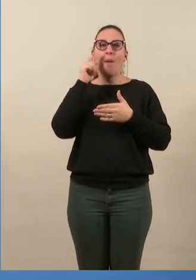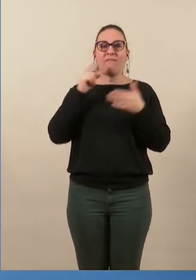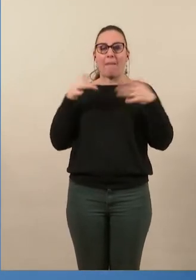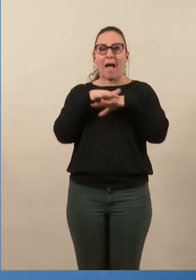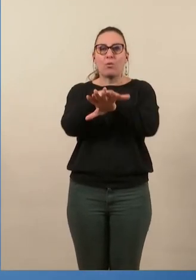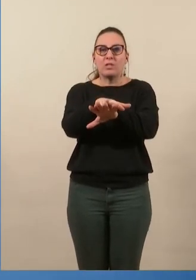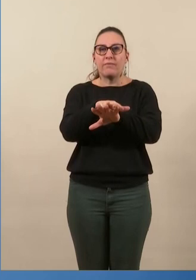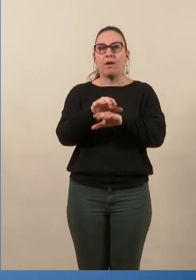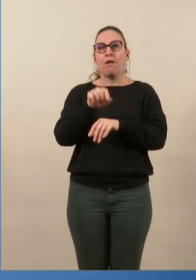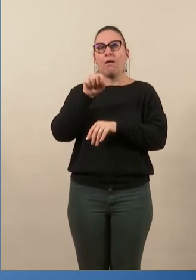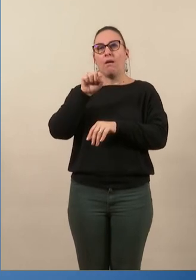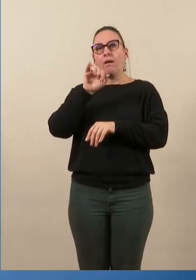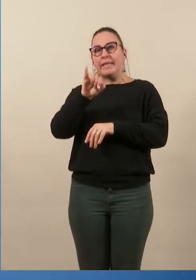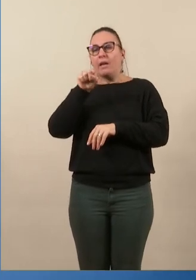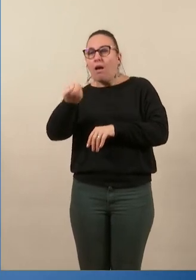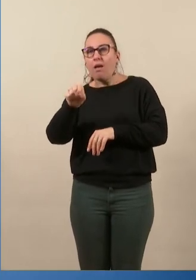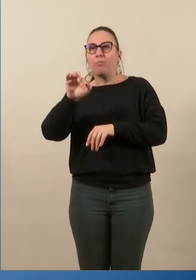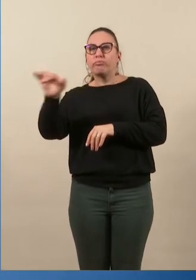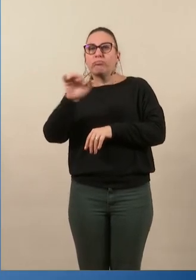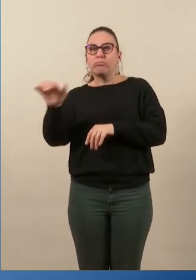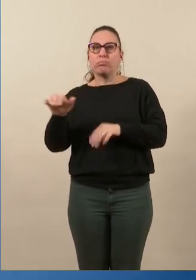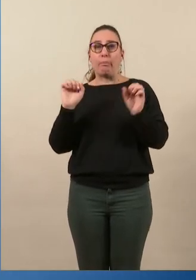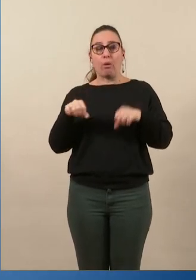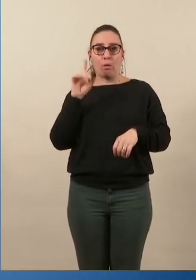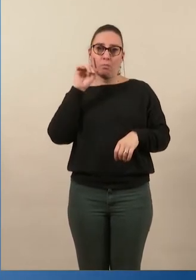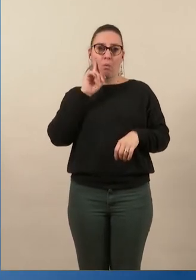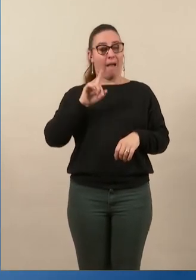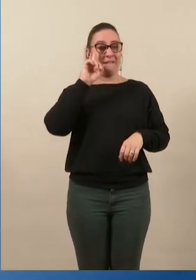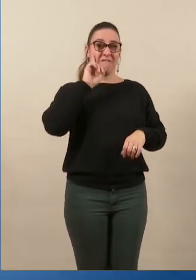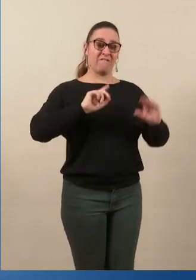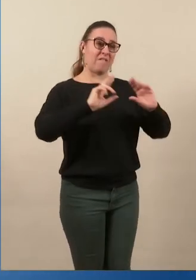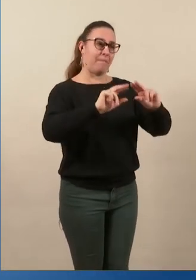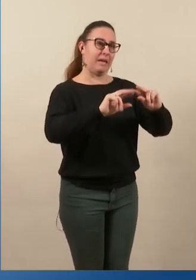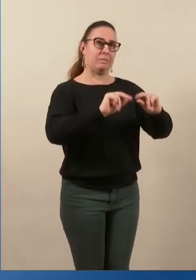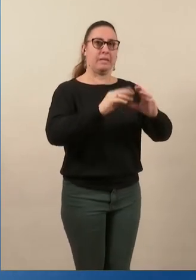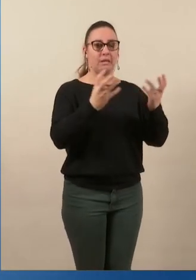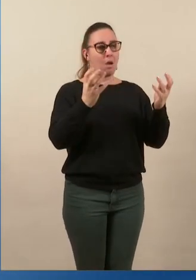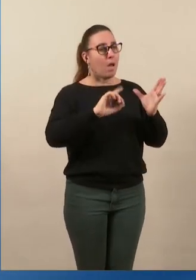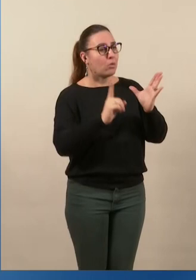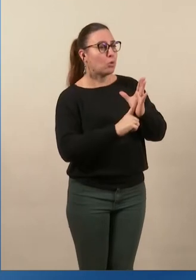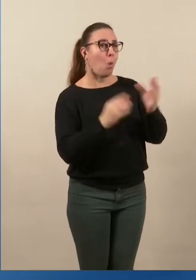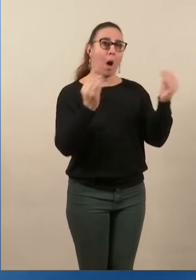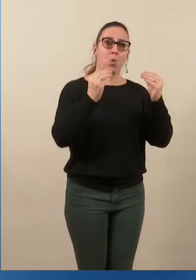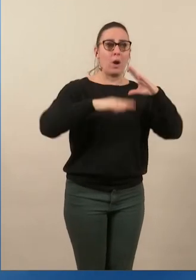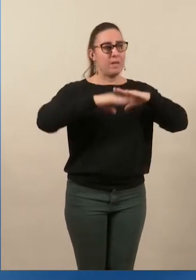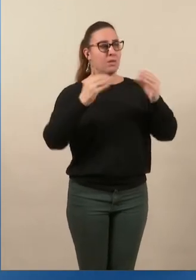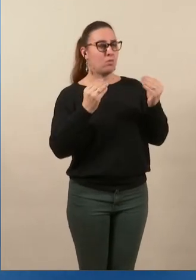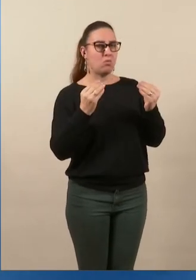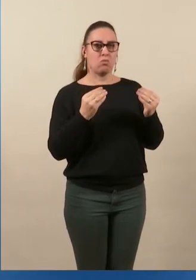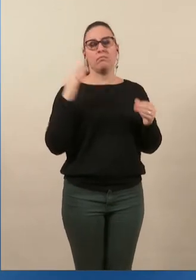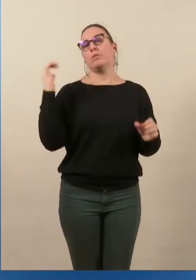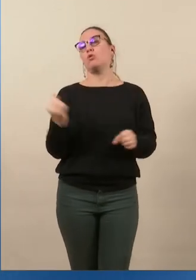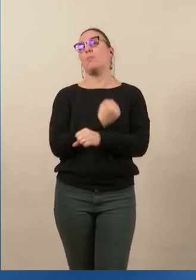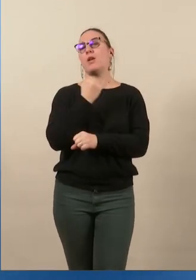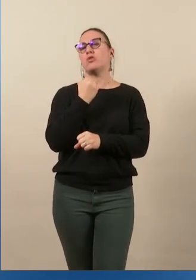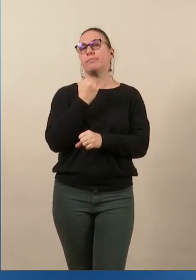femmes qui expliquent à des enfants où se situe l'égalité des droits c'est vraiment très très